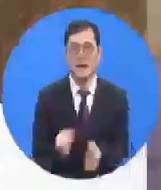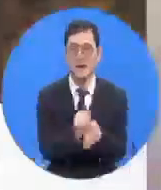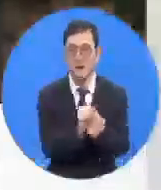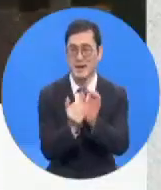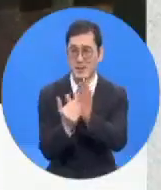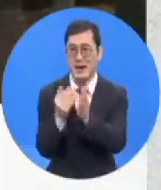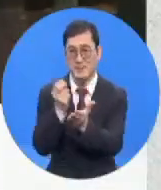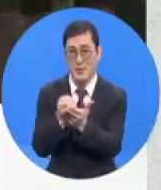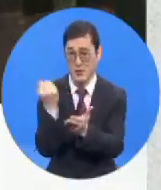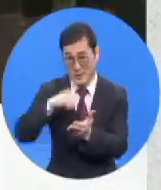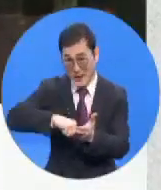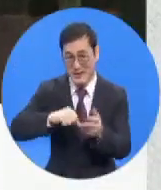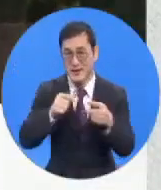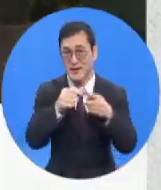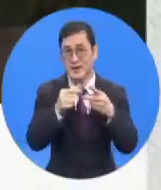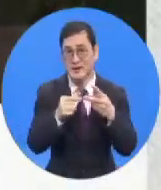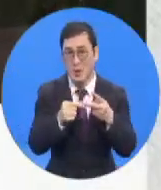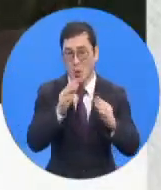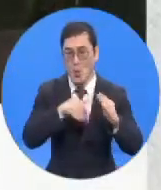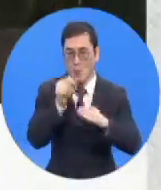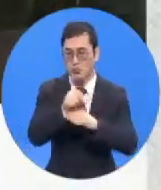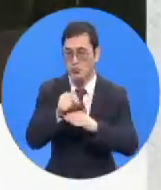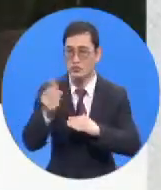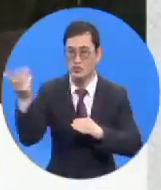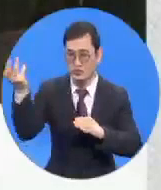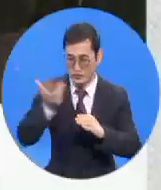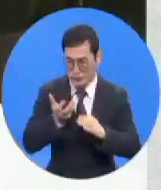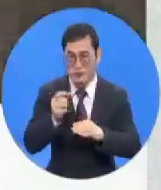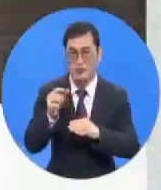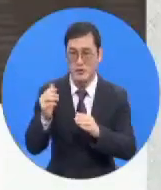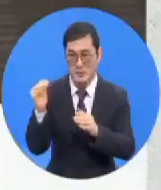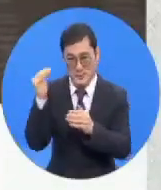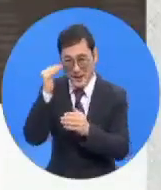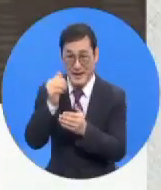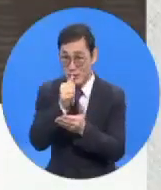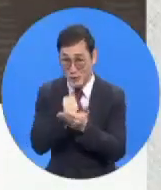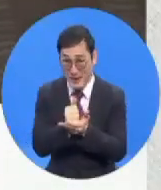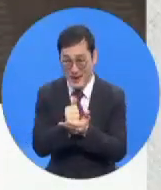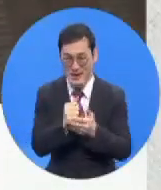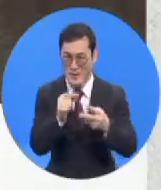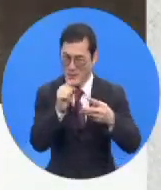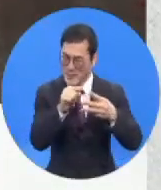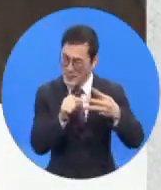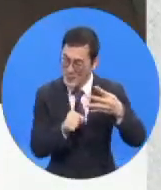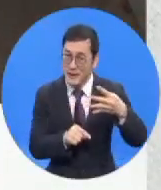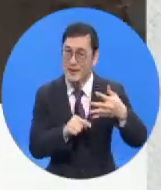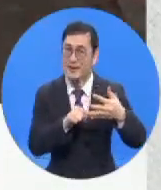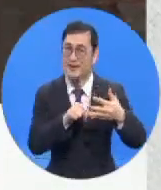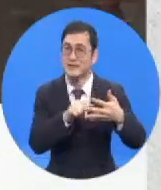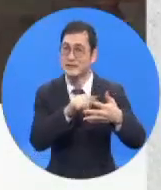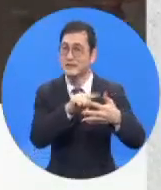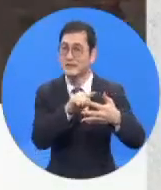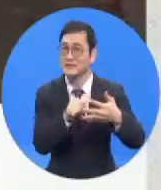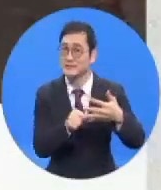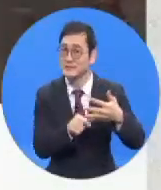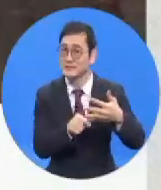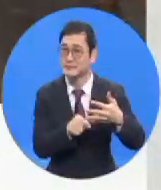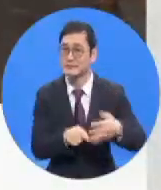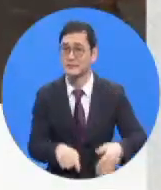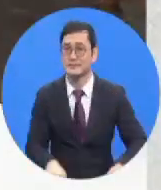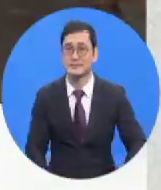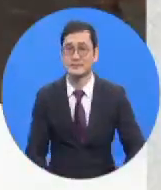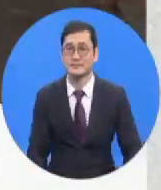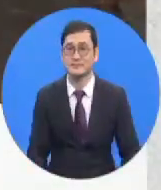의한 공무집행 방해죄가 있었고요. 업무상 횡령죄와 업무 방해죄가 있었는데 지금 말씀하신 것처럼